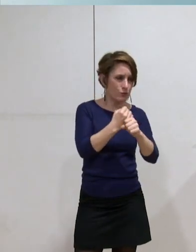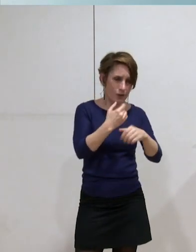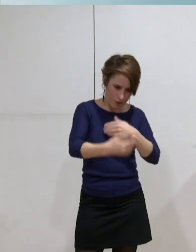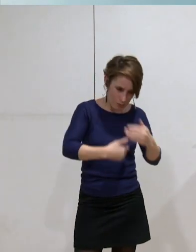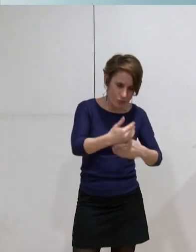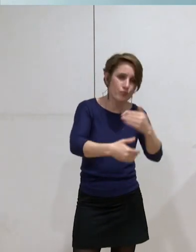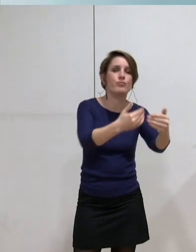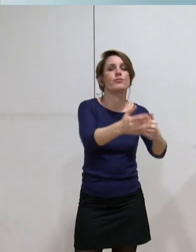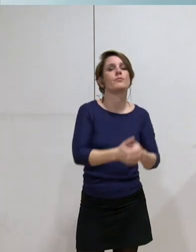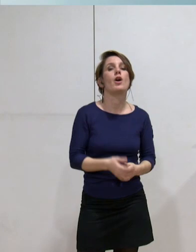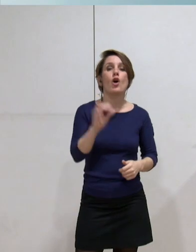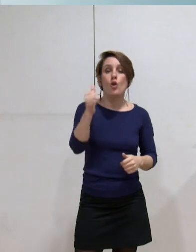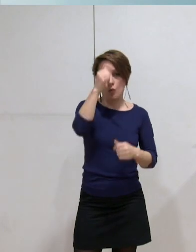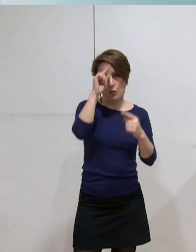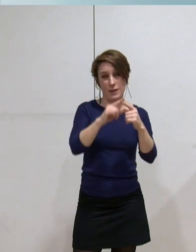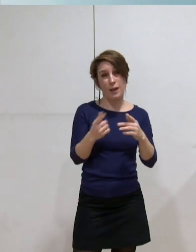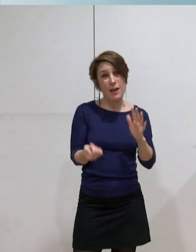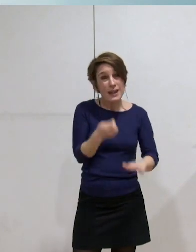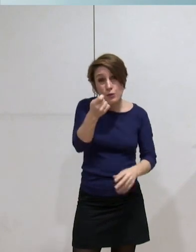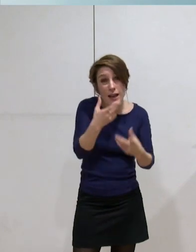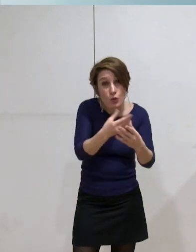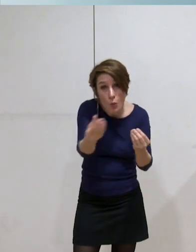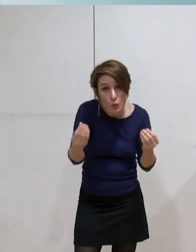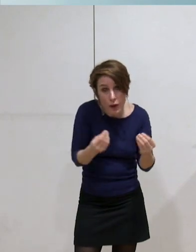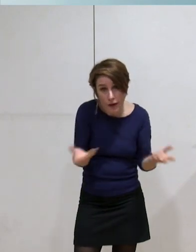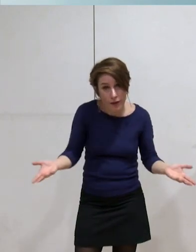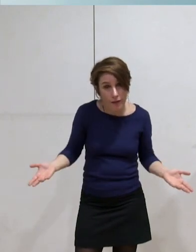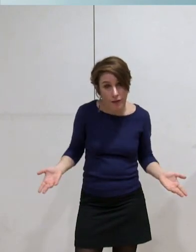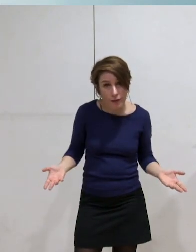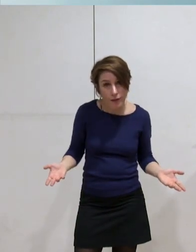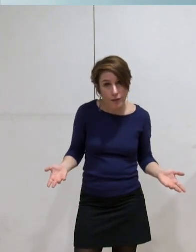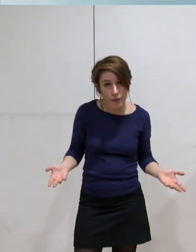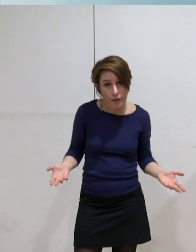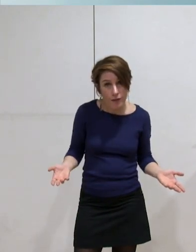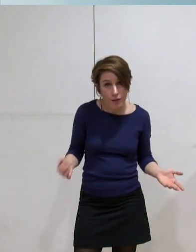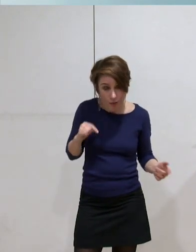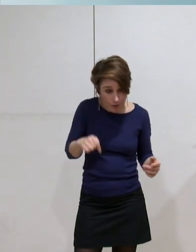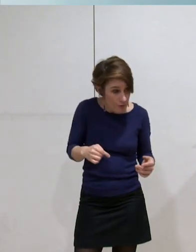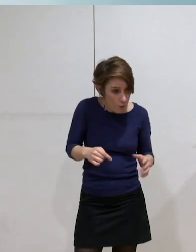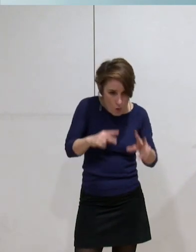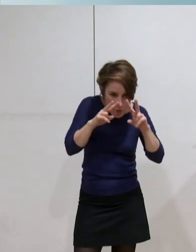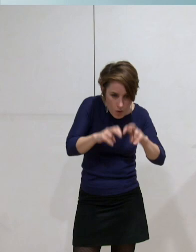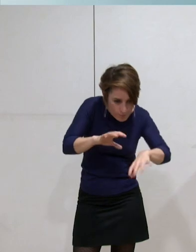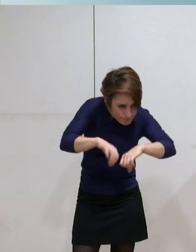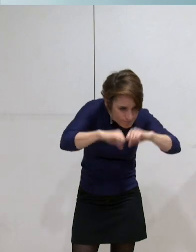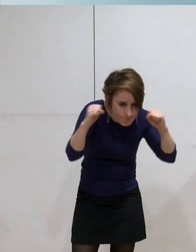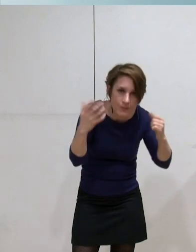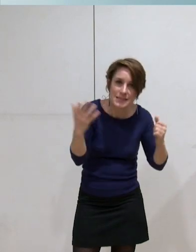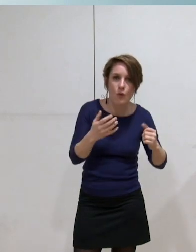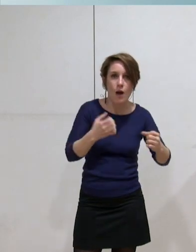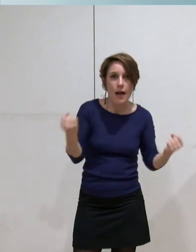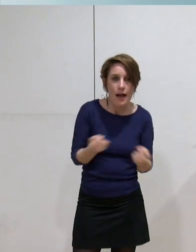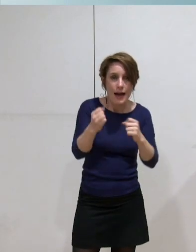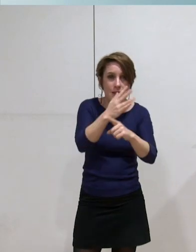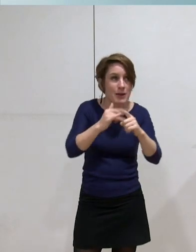premier c'est cette affaire d'éducation populaire il va falloir qu'on attrape un peu cette réalité qu'est-ce que c'est c'est de l'animation sociale